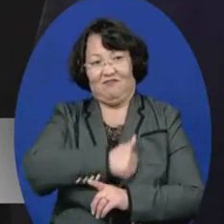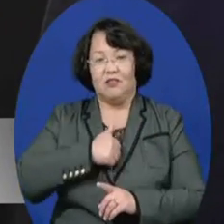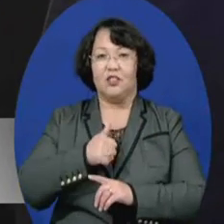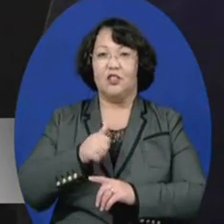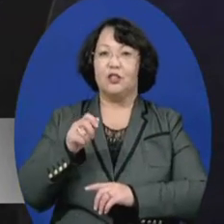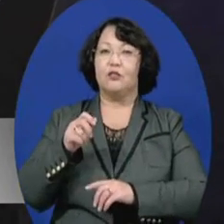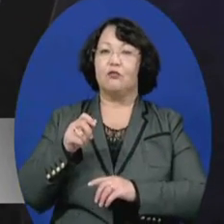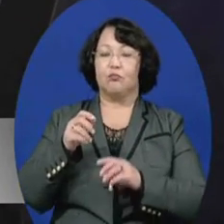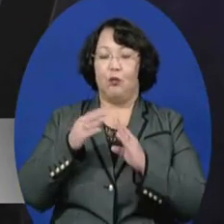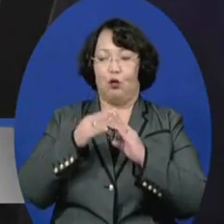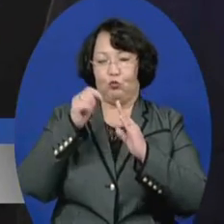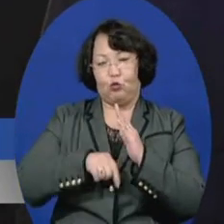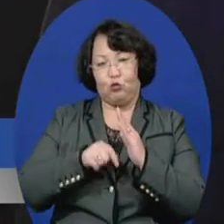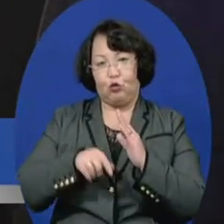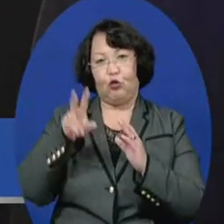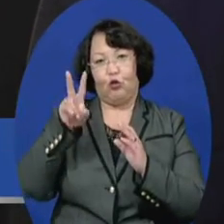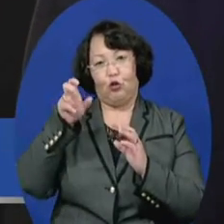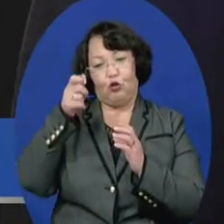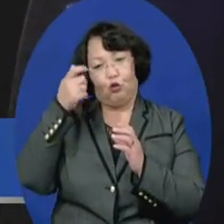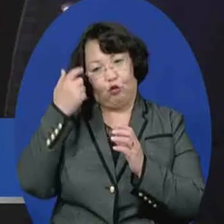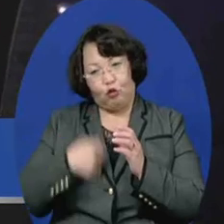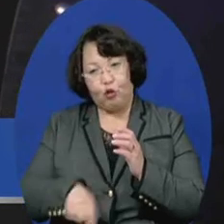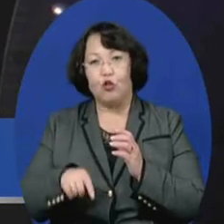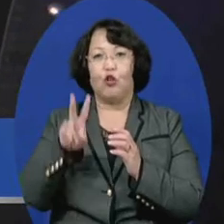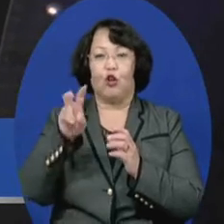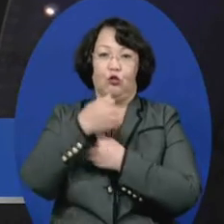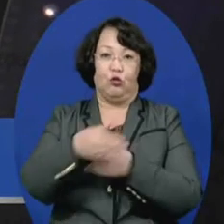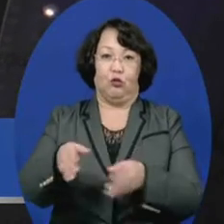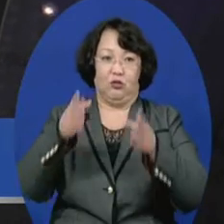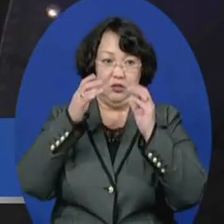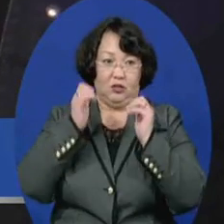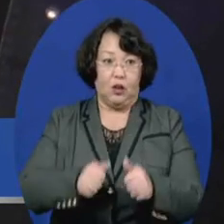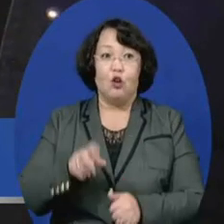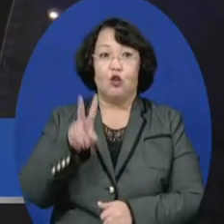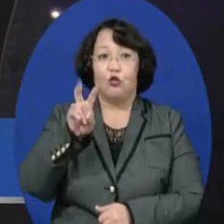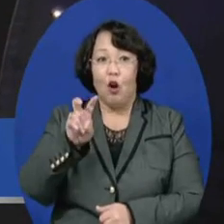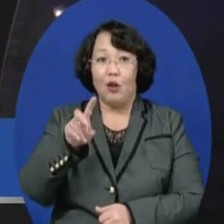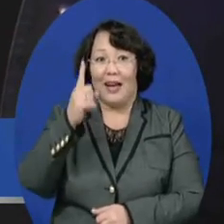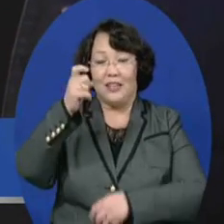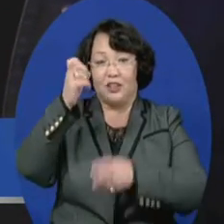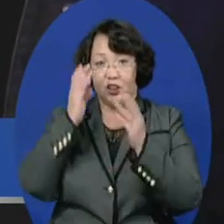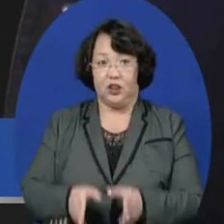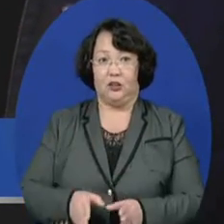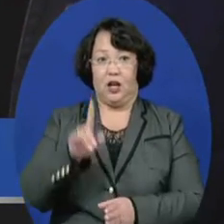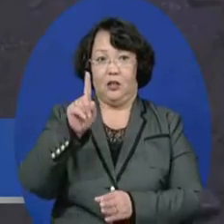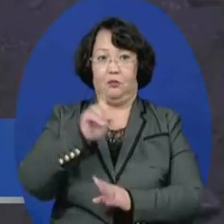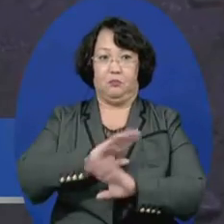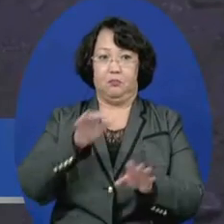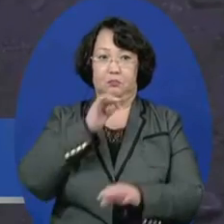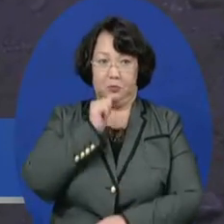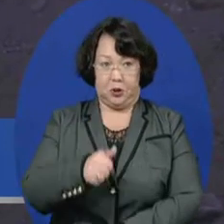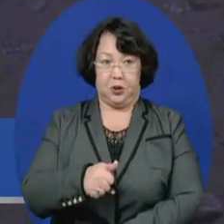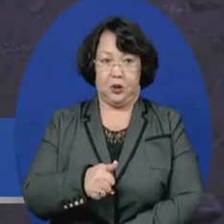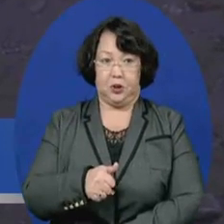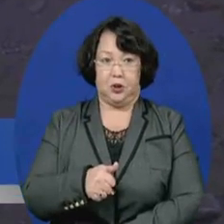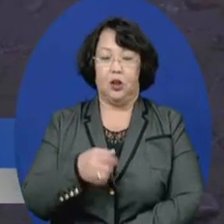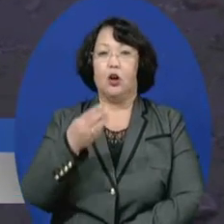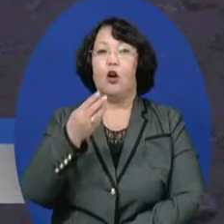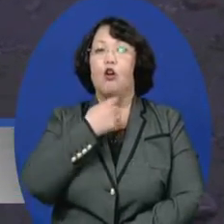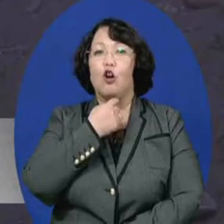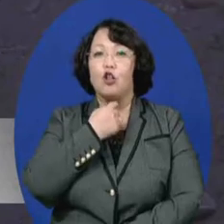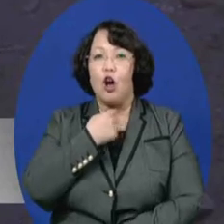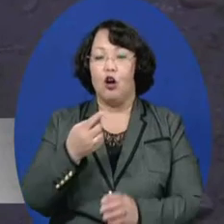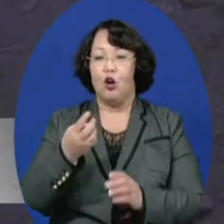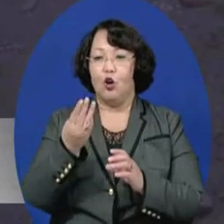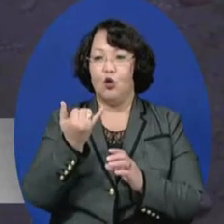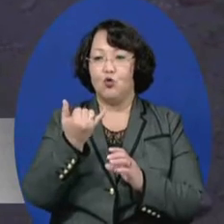байна. Өнөөдөр гол нь одоо бид нар ганцхан одоо 0 шийдээгүй, болсон 0 шийдээгүй бид нар яг энэ одоо шугам